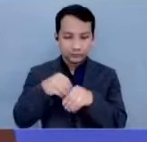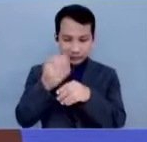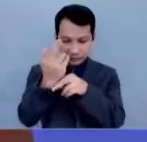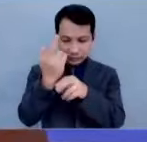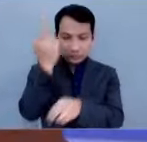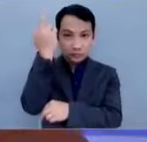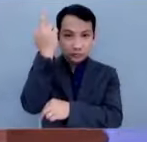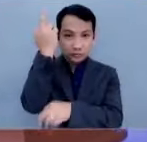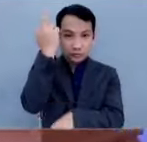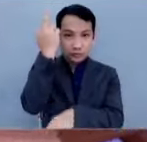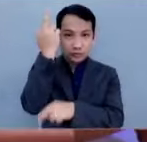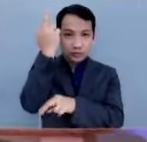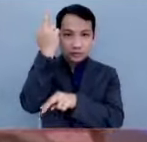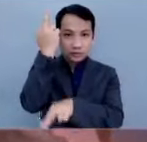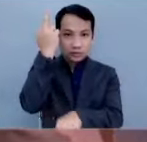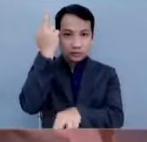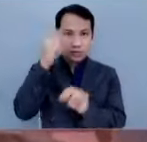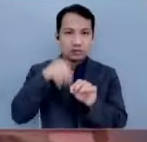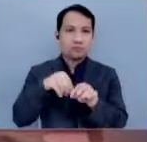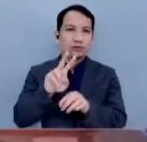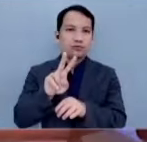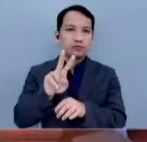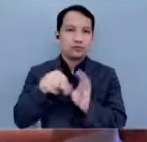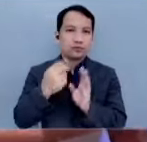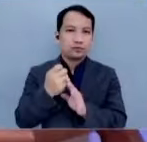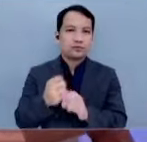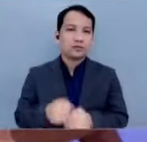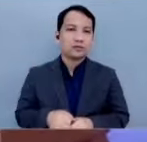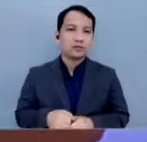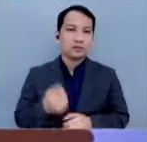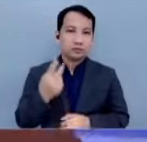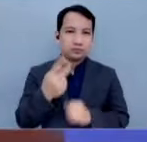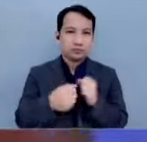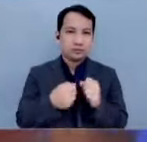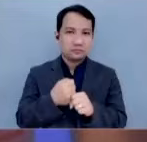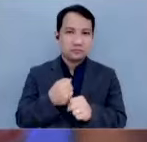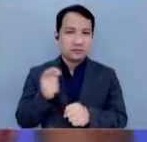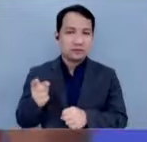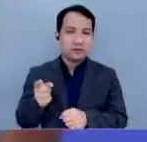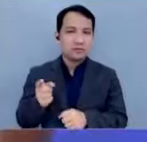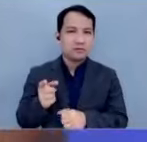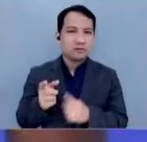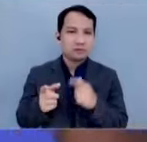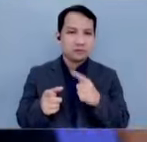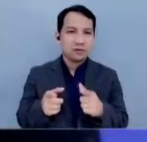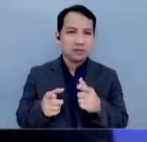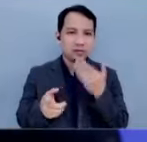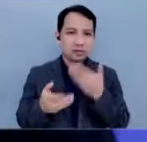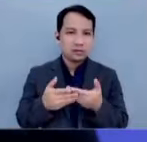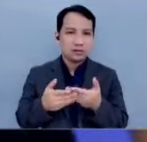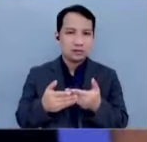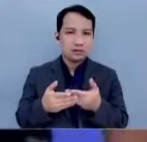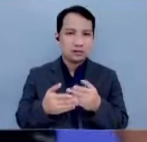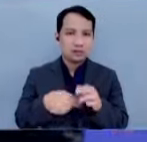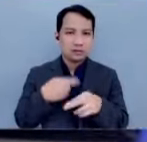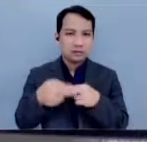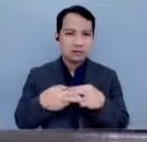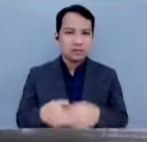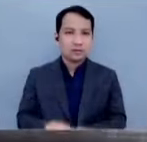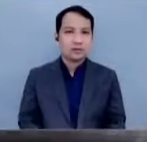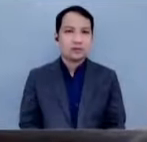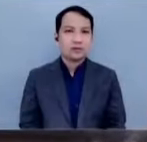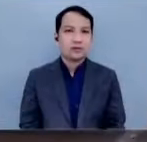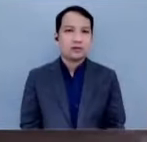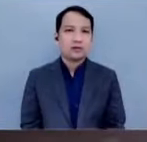every 2 years. Every 2 years. Dito natin makikita, Justin, Jess, na talagang meron silang ginagamit na alambre. Ano po yung ito, Mon?